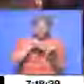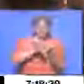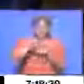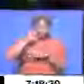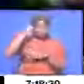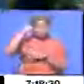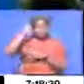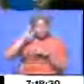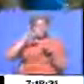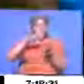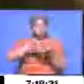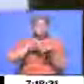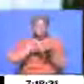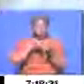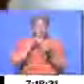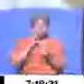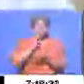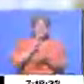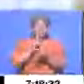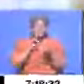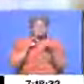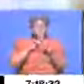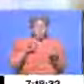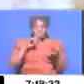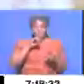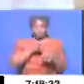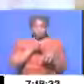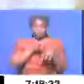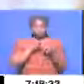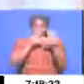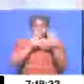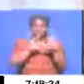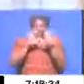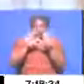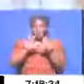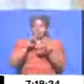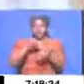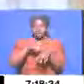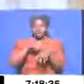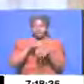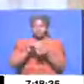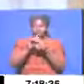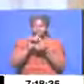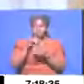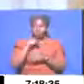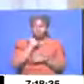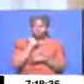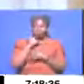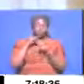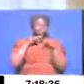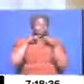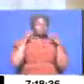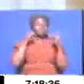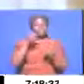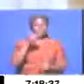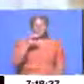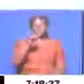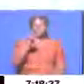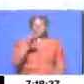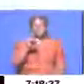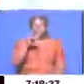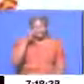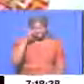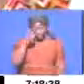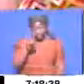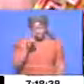amani wakati huu wa kipindi cha kampeni za kisiasa. Wakiongozwa na kasisi Henry Ndune wa kanisa Katoliki la Our Lady of Mercy